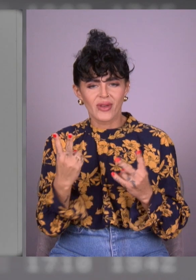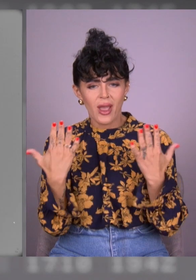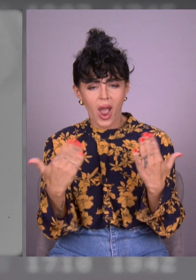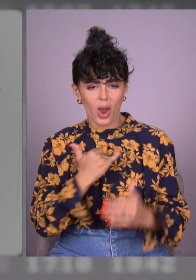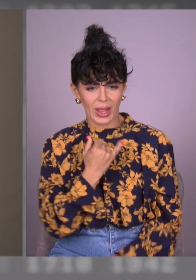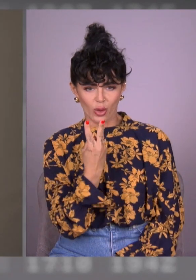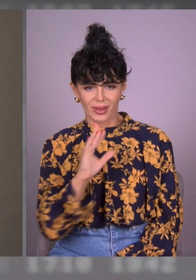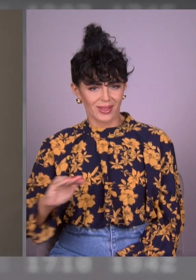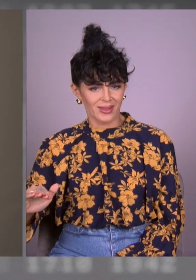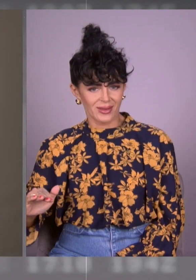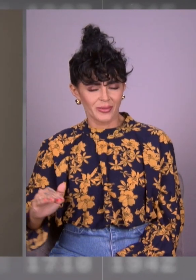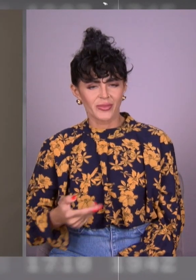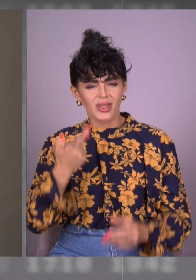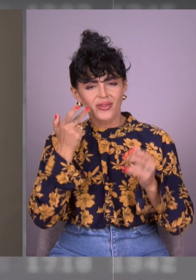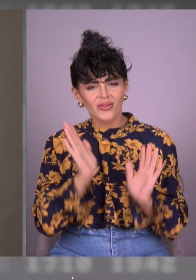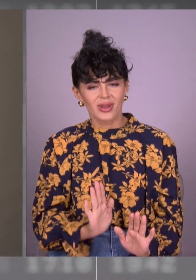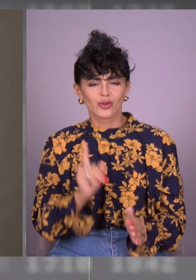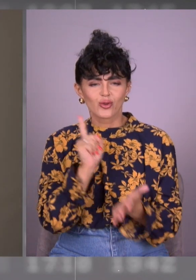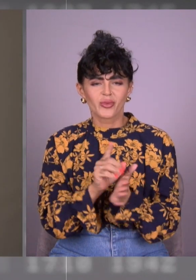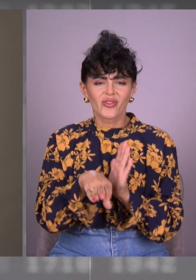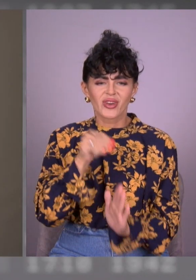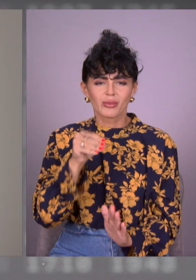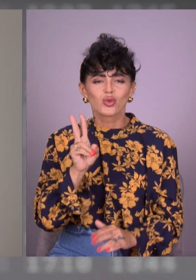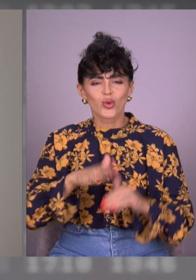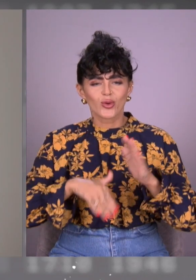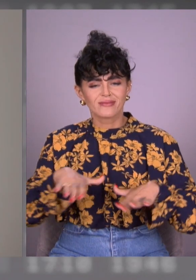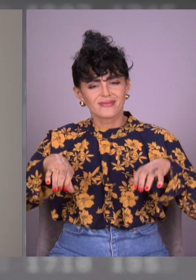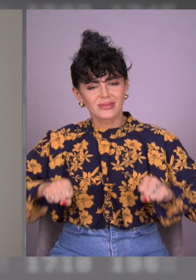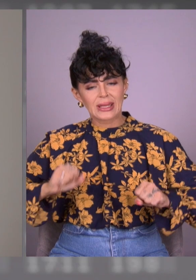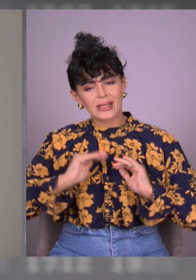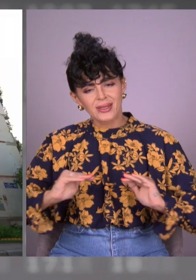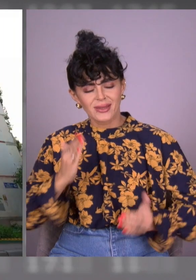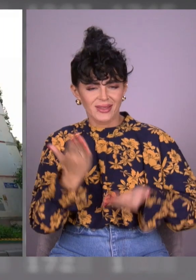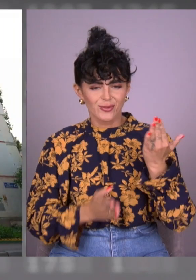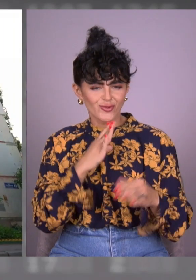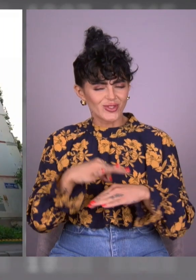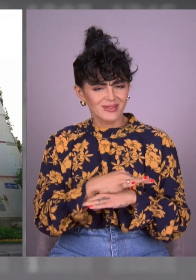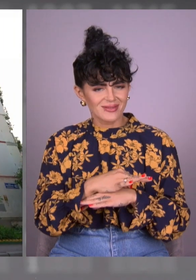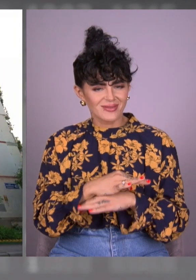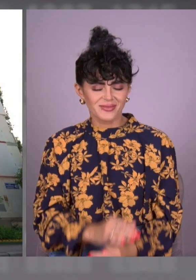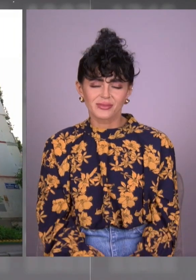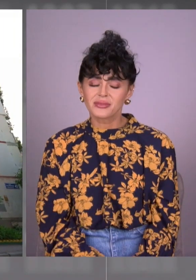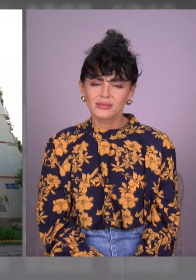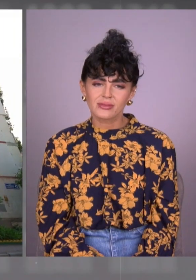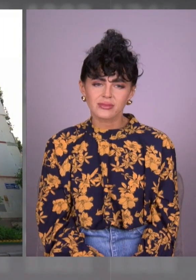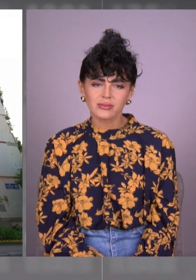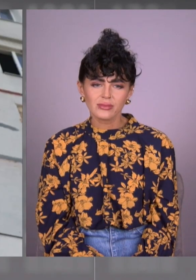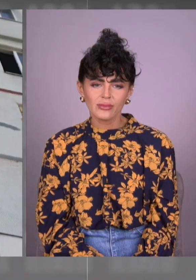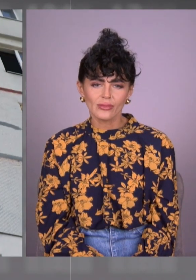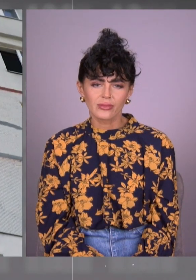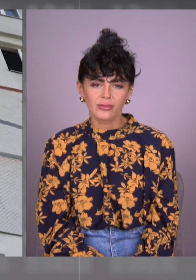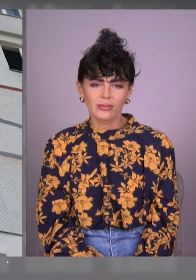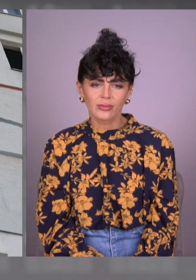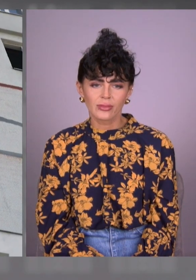троє. Тому завжди мав бути вибір, кого за руки взяти. А оця діра, яку я зараз